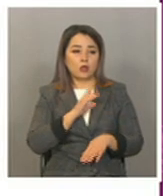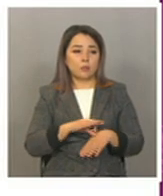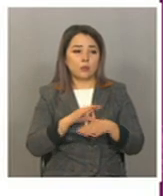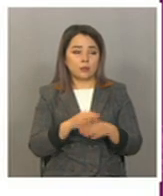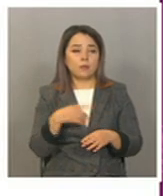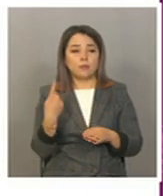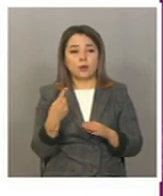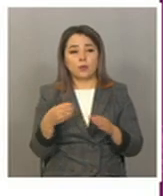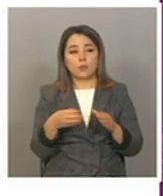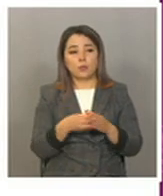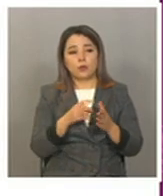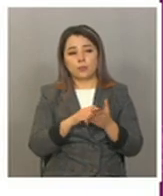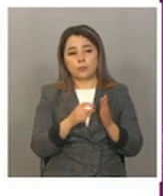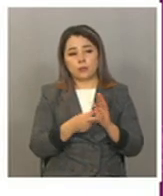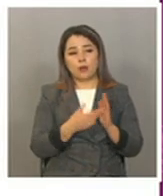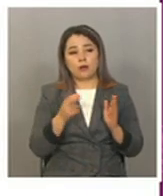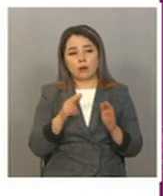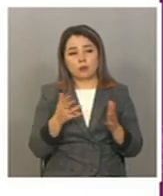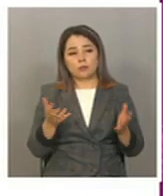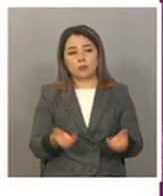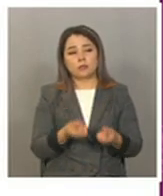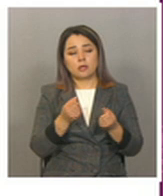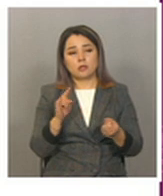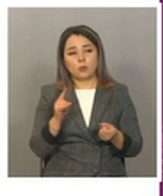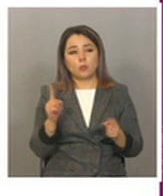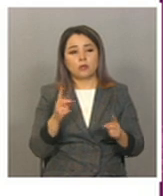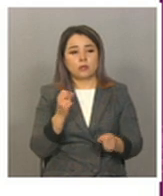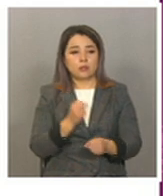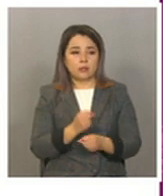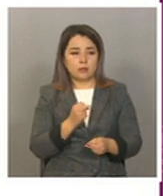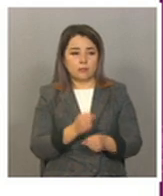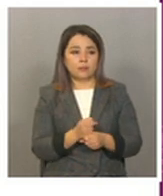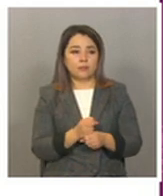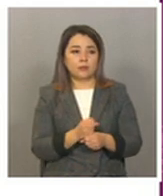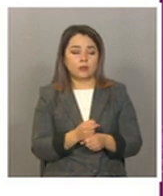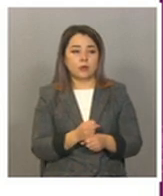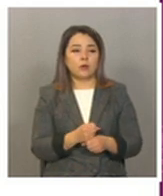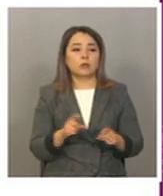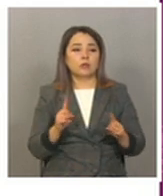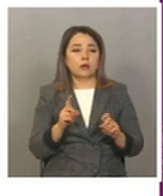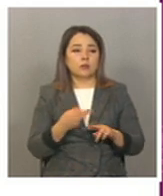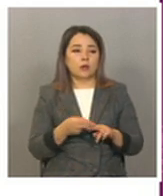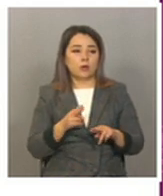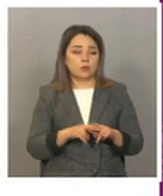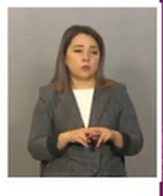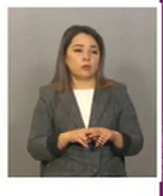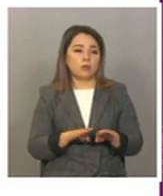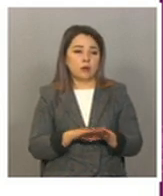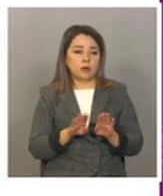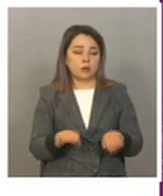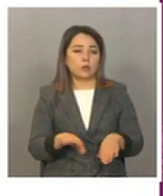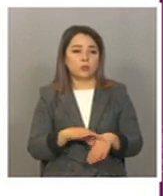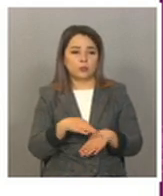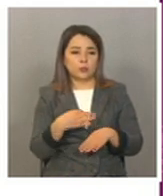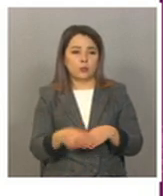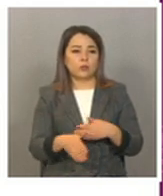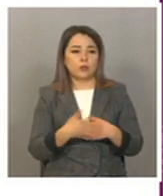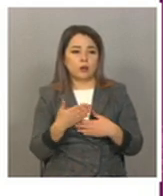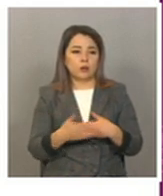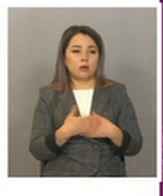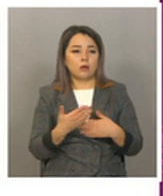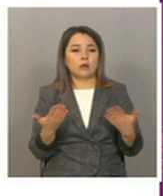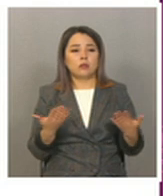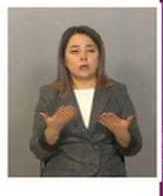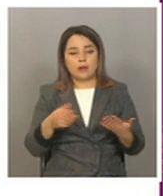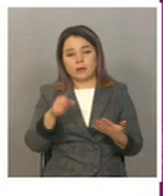пункт. Как спасти ребенка? Что делать? За что такое чудовищное наказание свалилось на них?